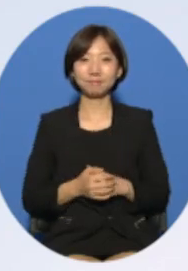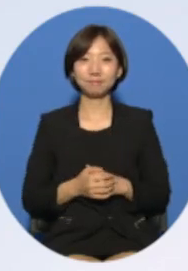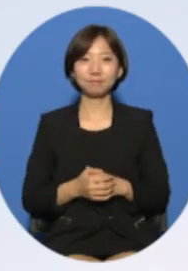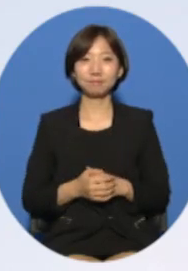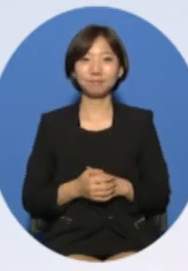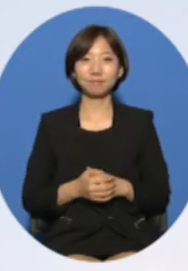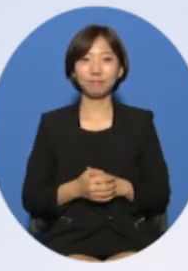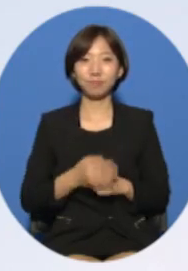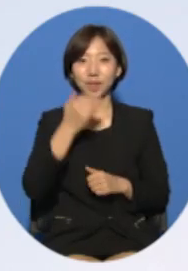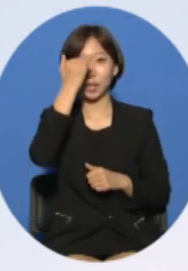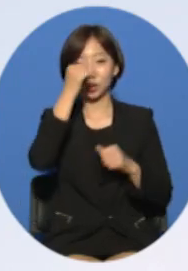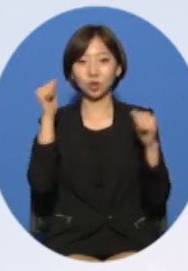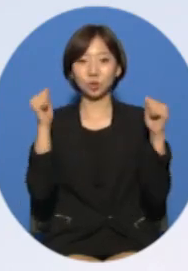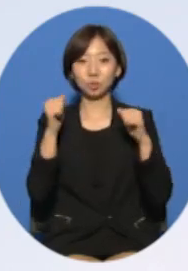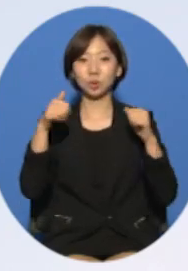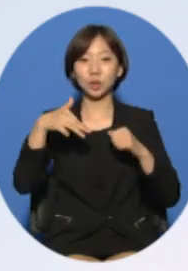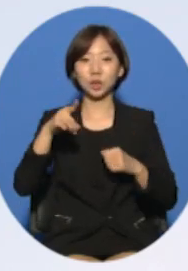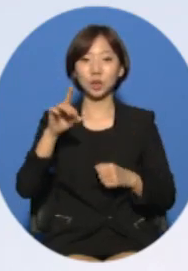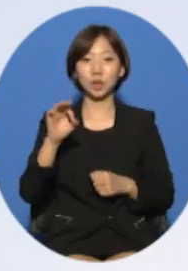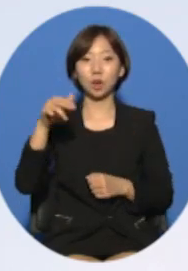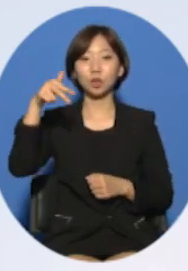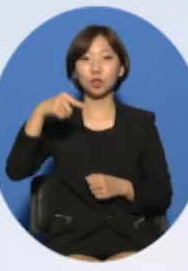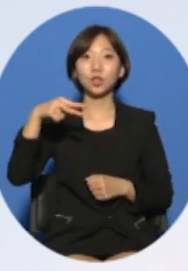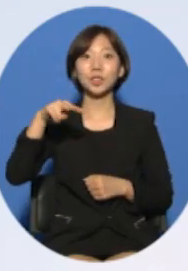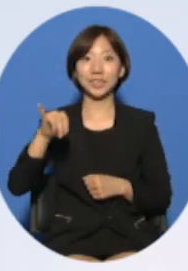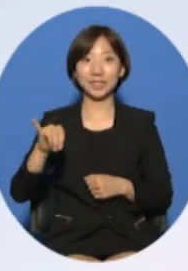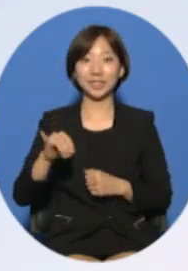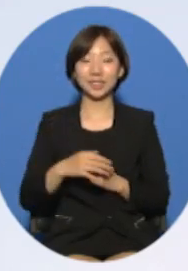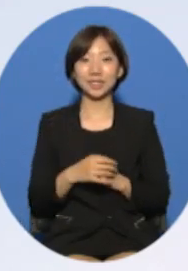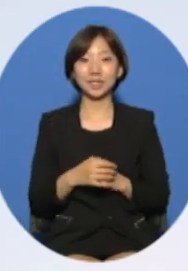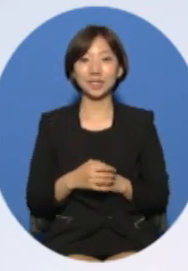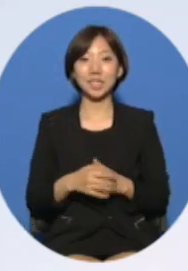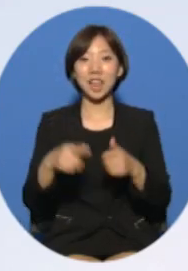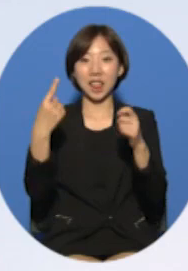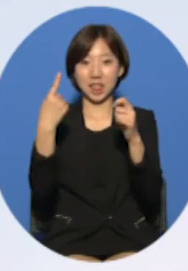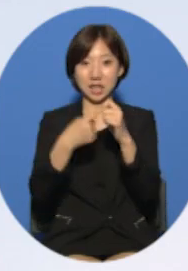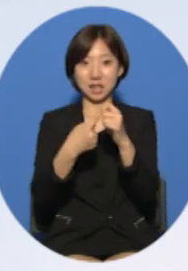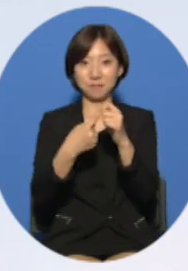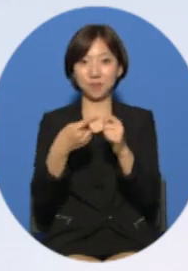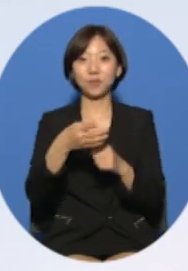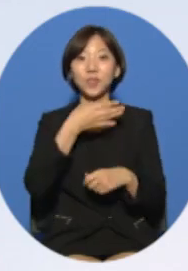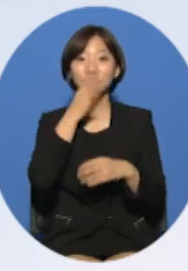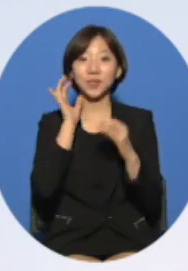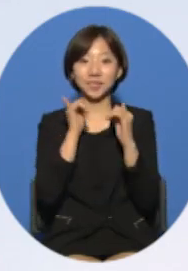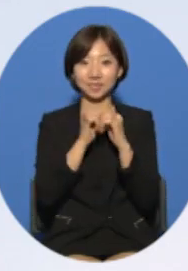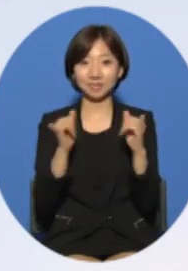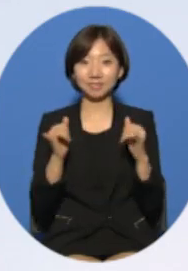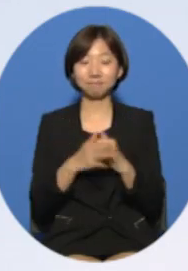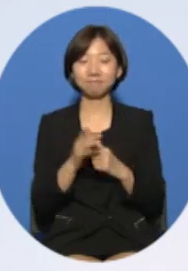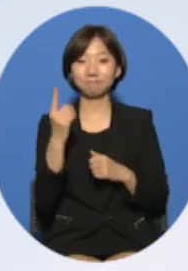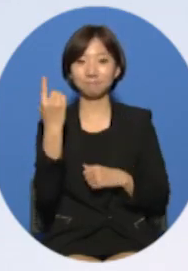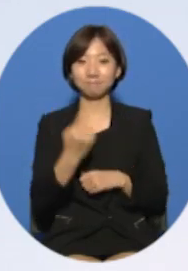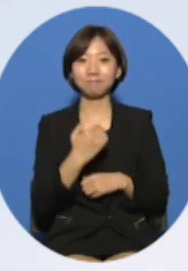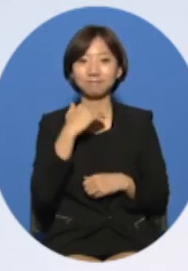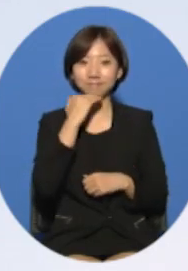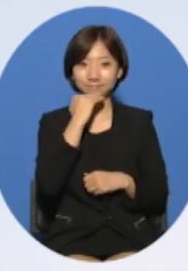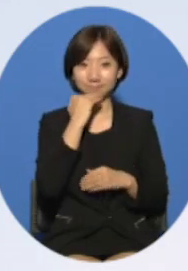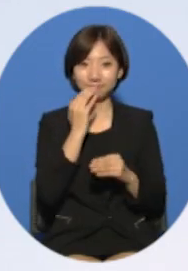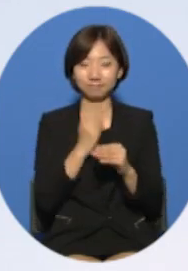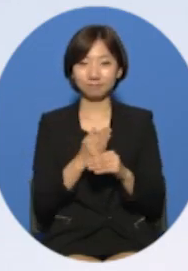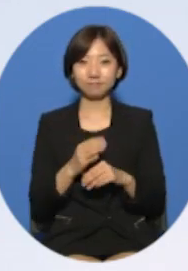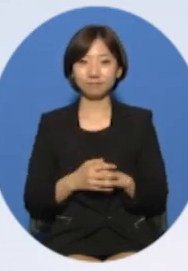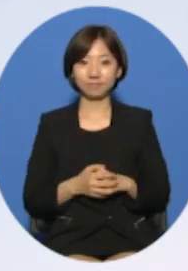청주시 상당구 금천동 제4투표소인데요. 1번으로 오셨습니다. 지금 어르신께서 예, 기다리고 우리, 계시고. 우리 어르신이